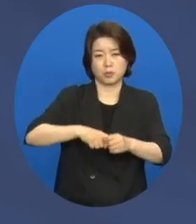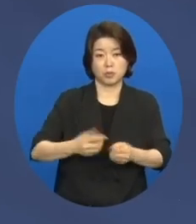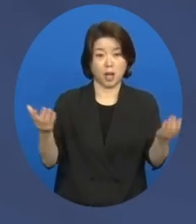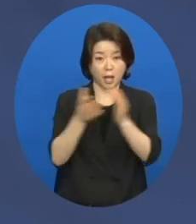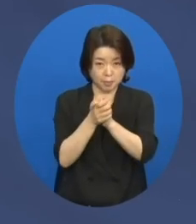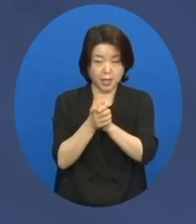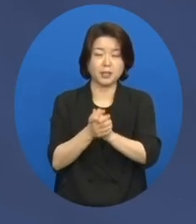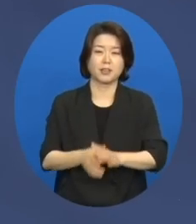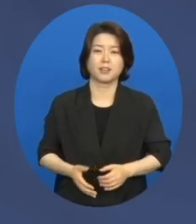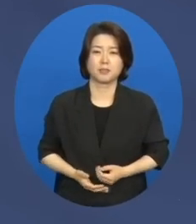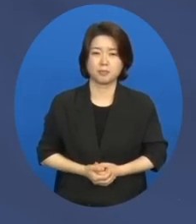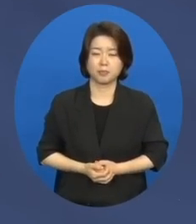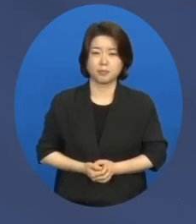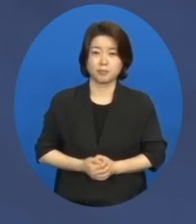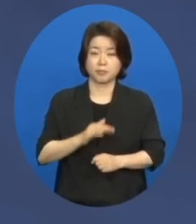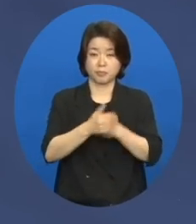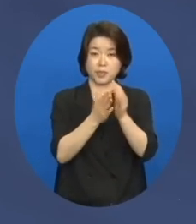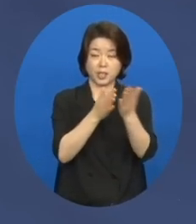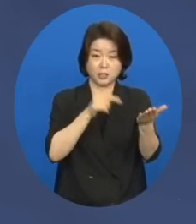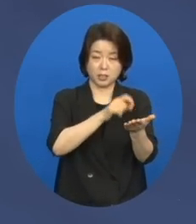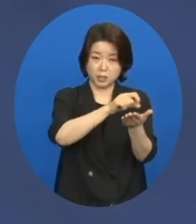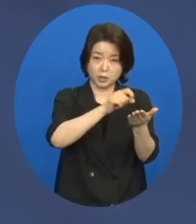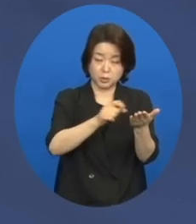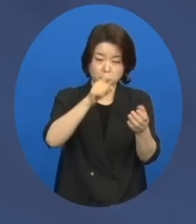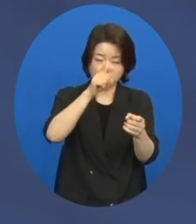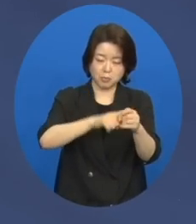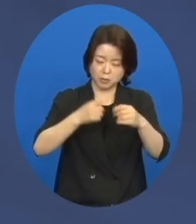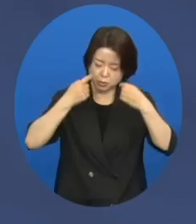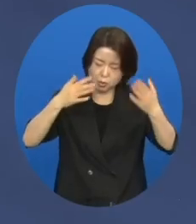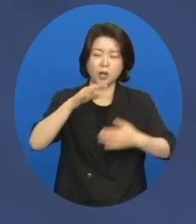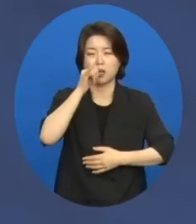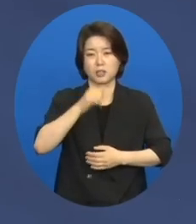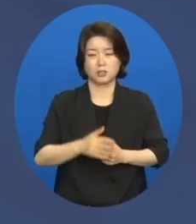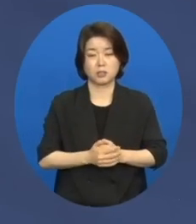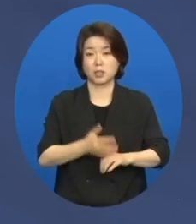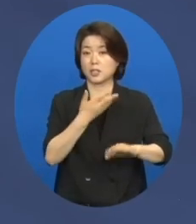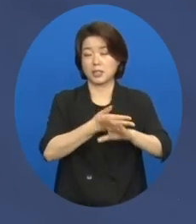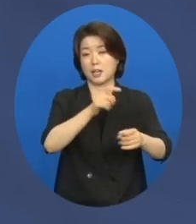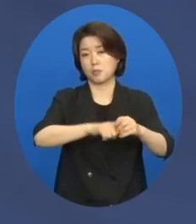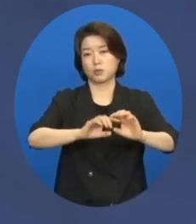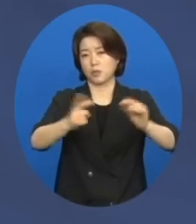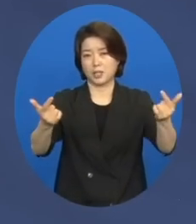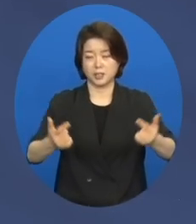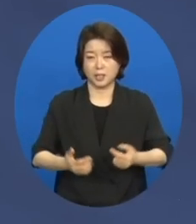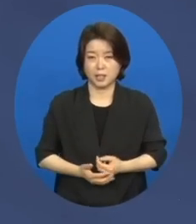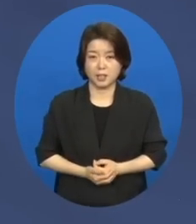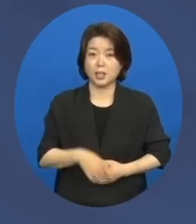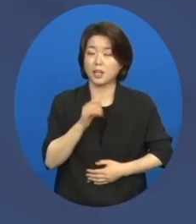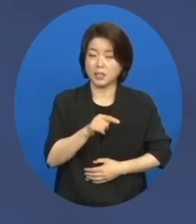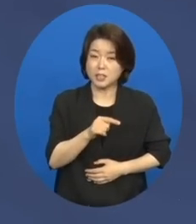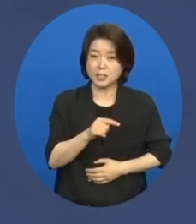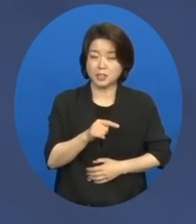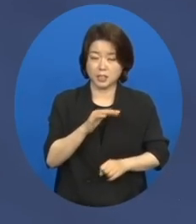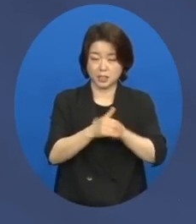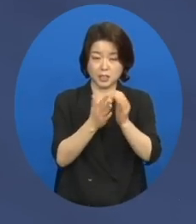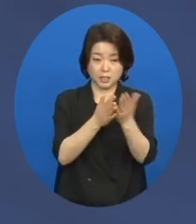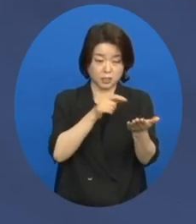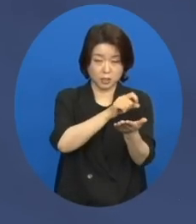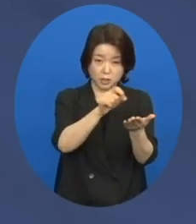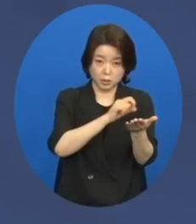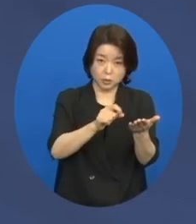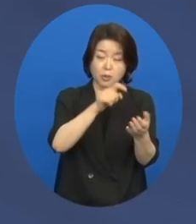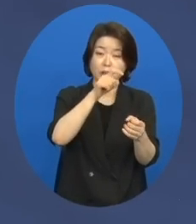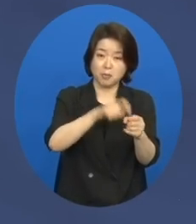아멘. 성경을 기록한 목적이 정확해요. 다른 목적을 가진 게 아니라 이 성경을 기록한